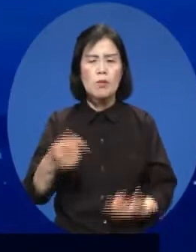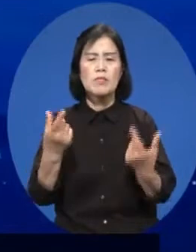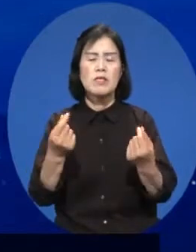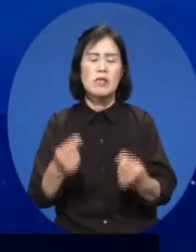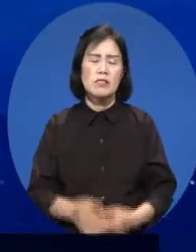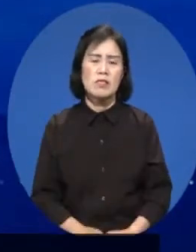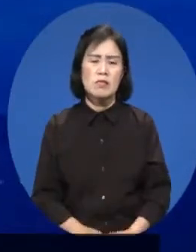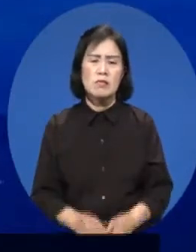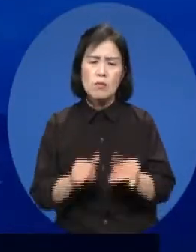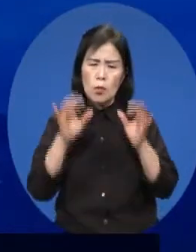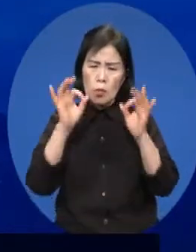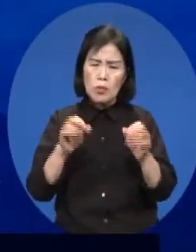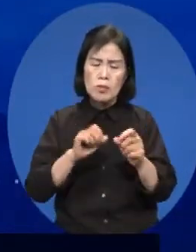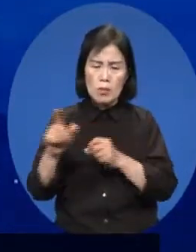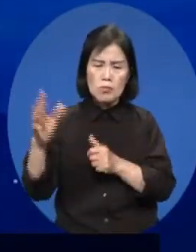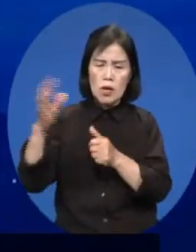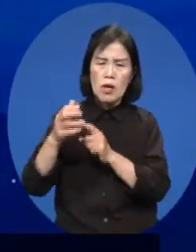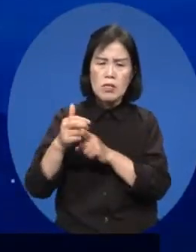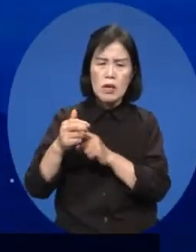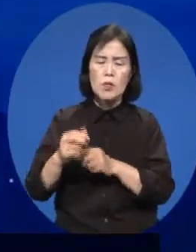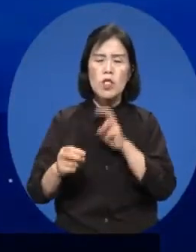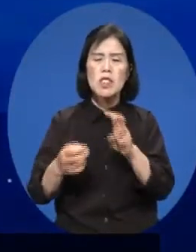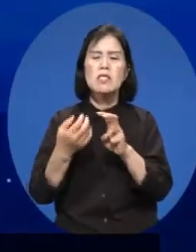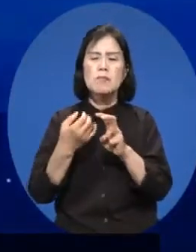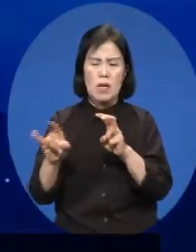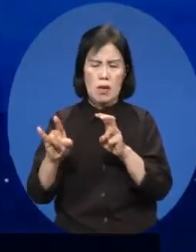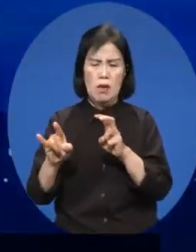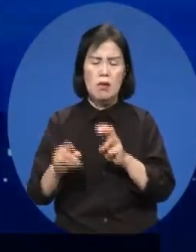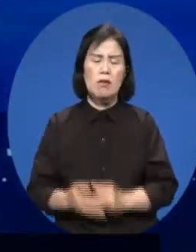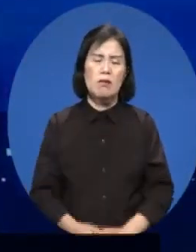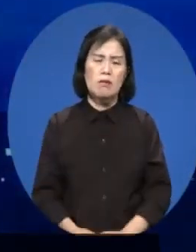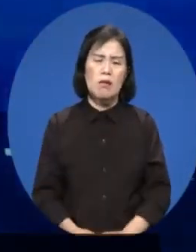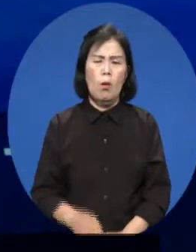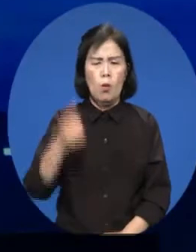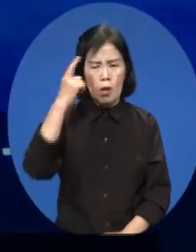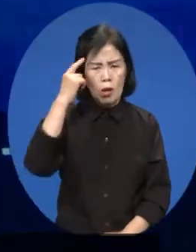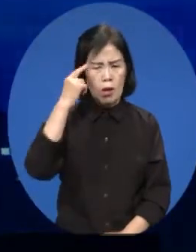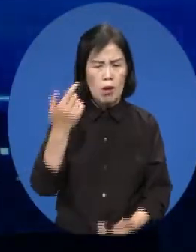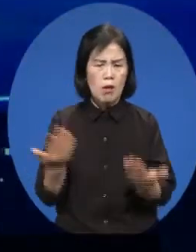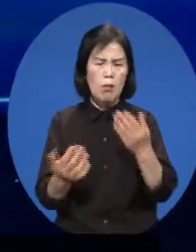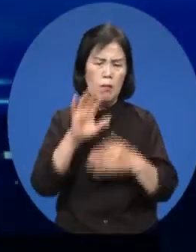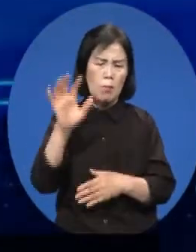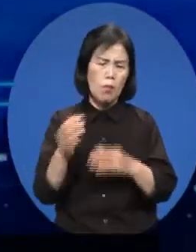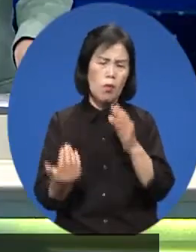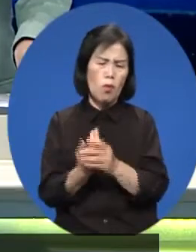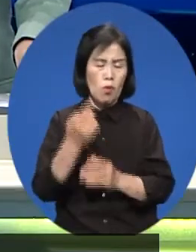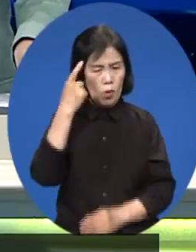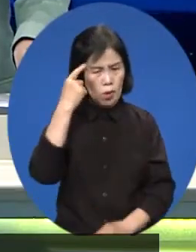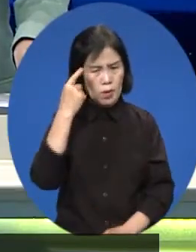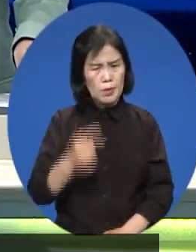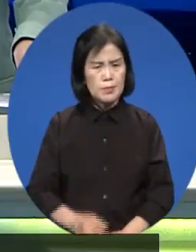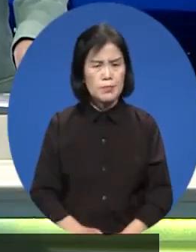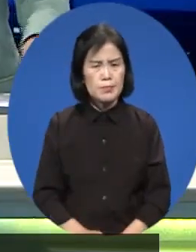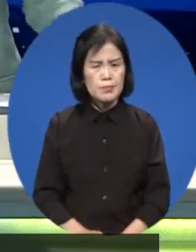이런 사람들을 보면 은 대부분 가해자들이 20대 드립니다 아 왜 이런 일이 자꾸만 반복이 되는 건지 교수는 어떻게 보십니까